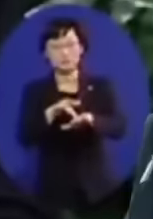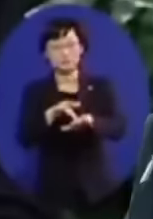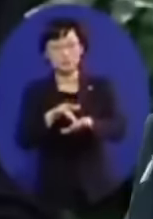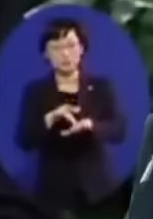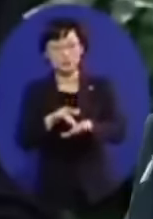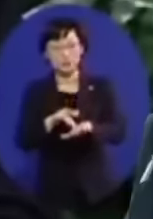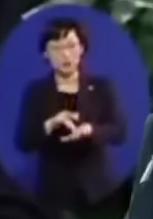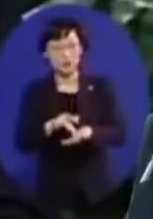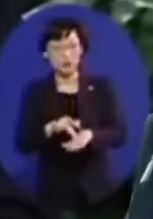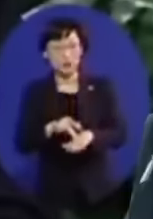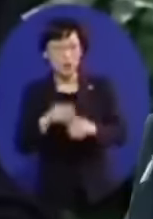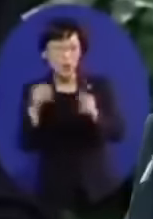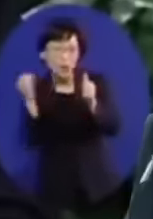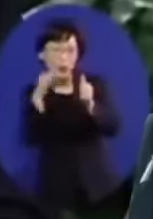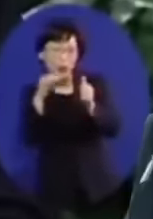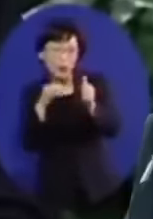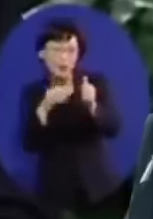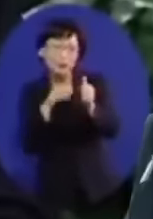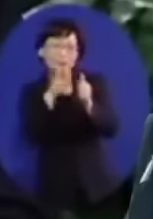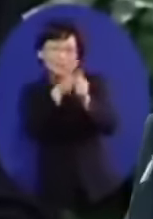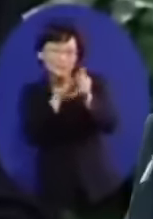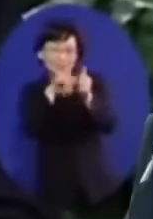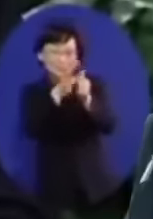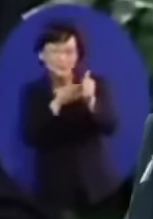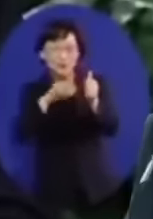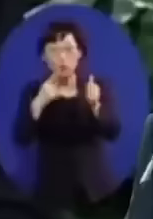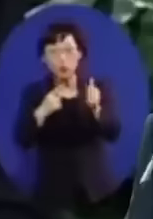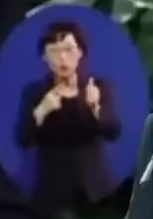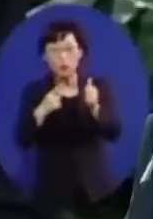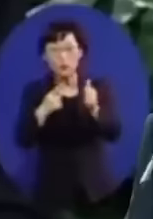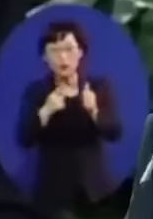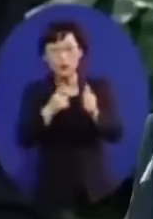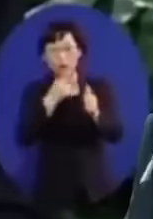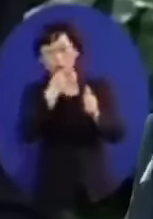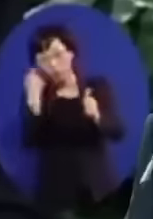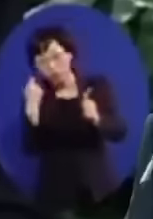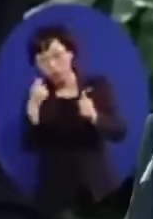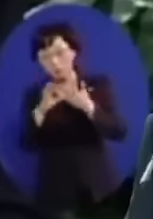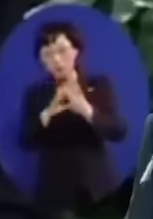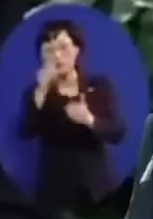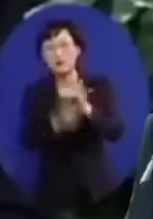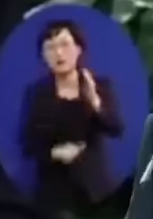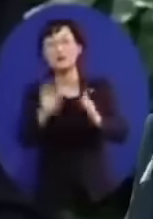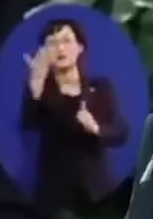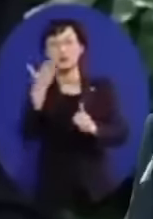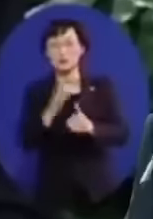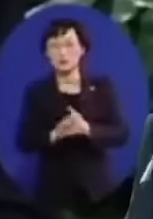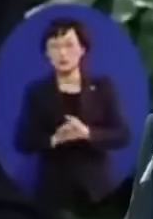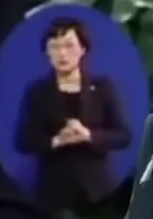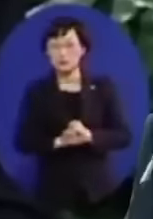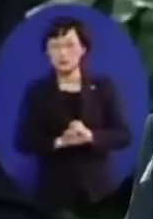귀에 달콤한 소리를 하는 것 같아도 결국 따라가면 우리 삶을 도둑질하는 것입니다.